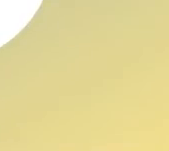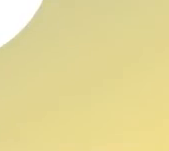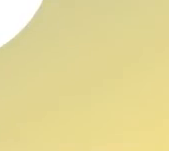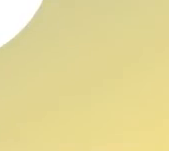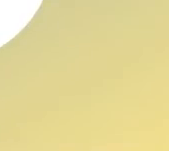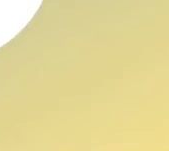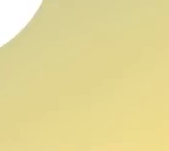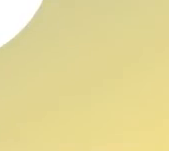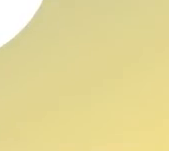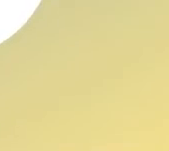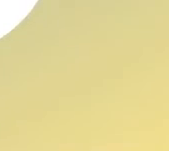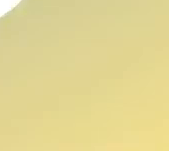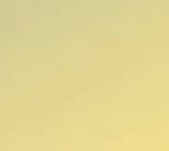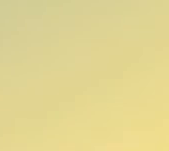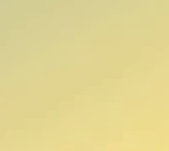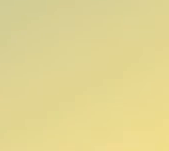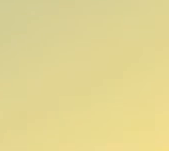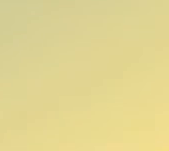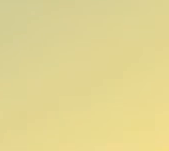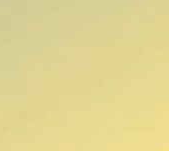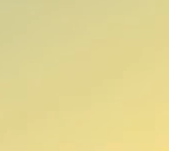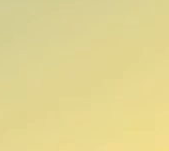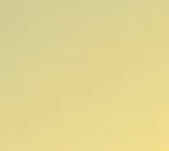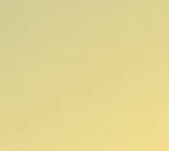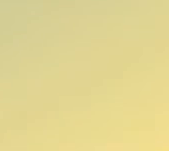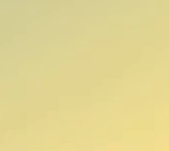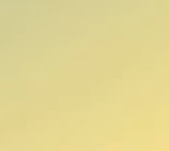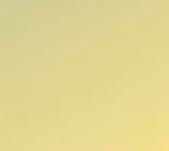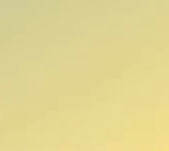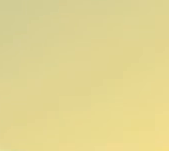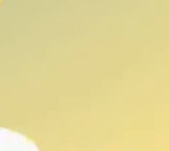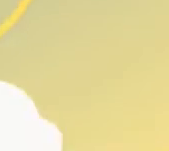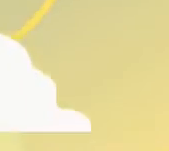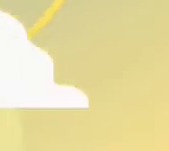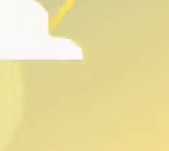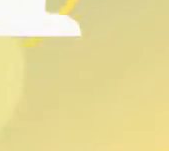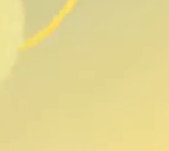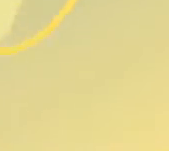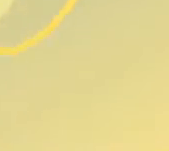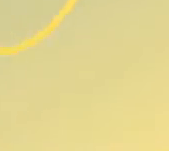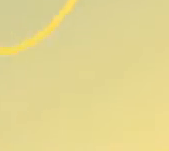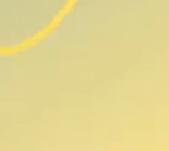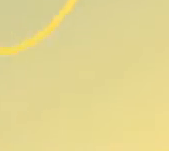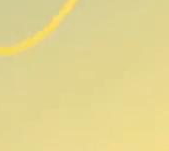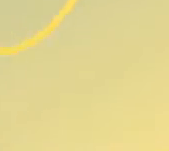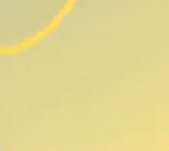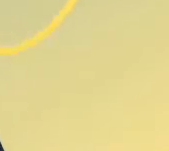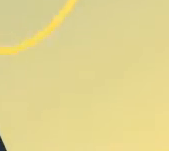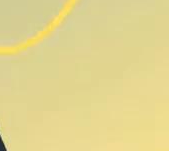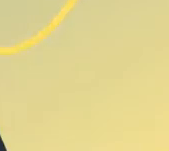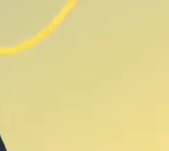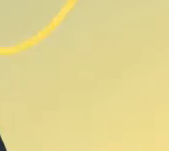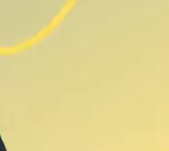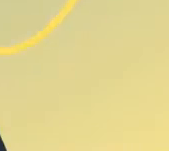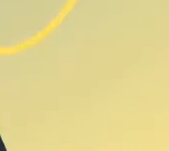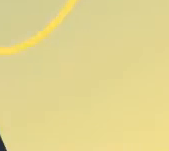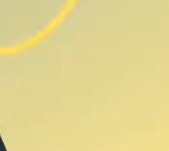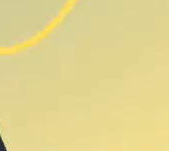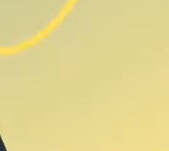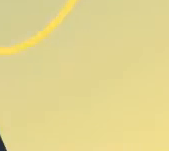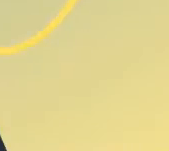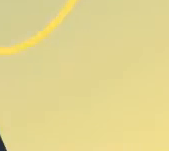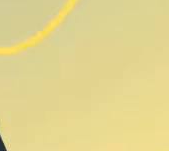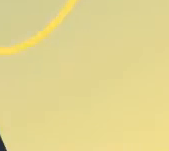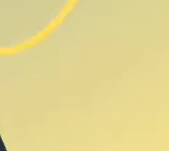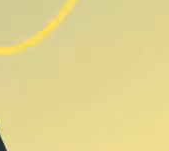3,6 juta rakyat miskin mendapat akses kesehatan Dengan adanya APBN rencana pembangunan oleh pemerintah